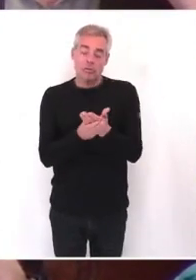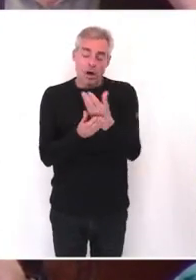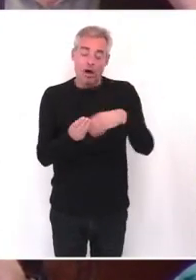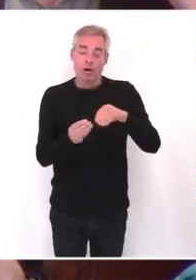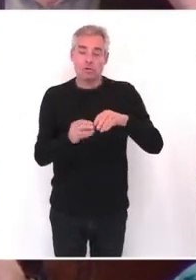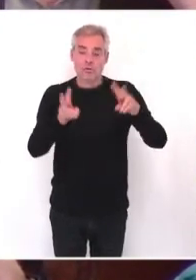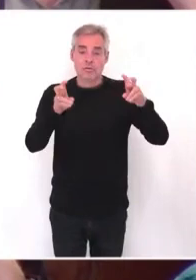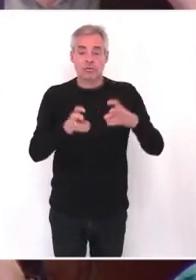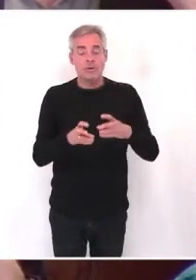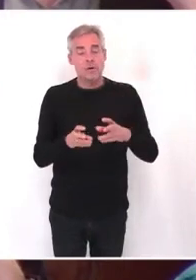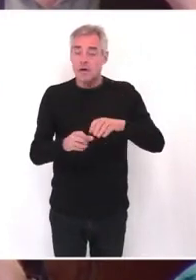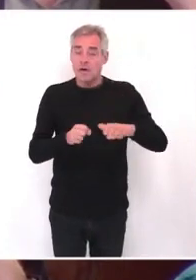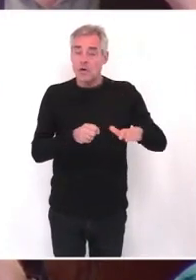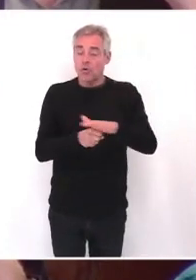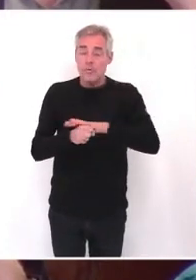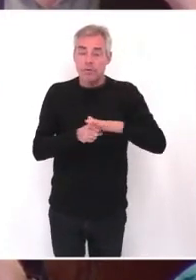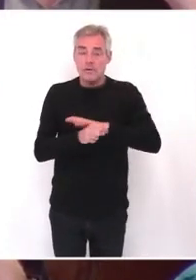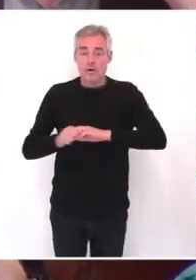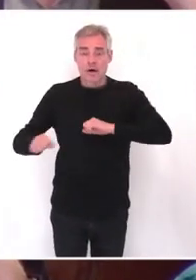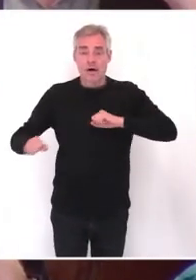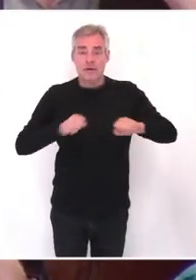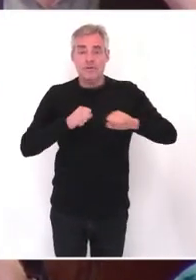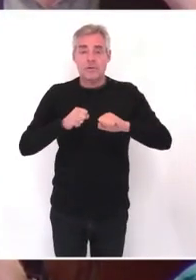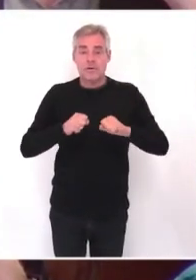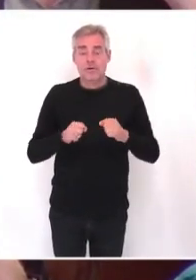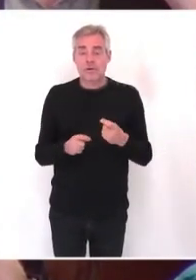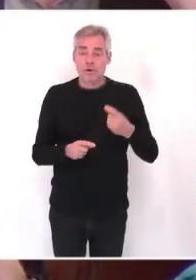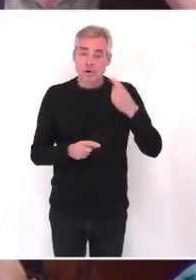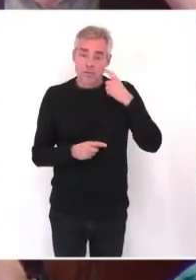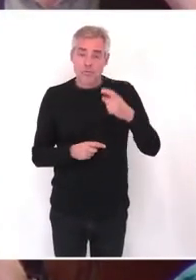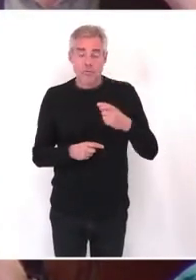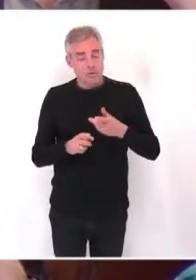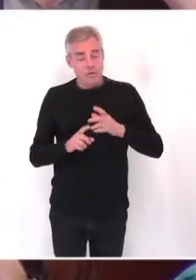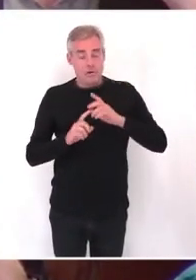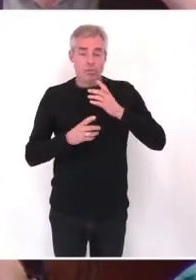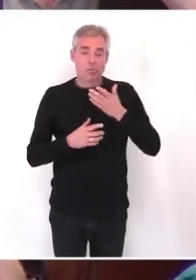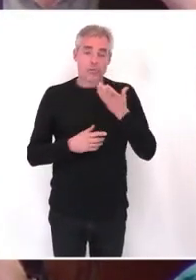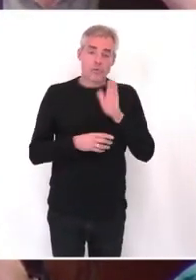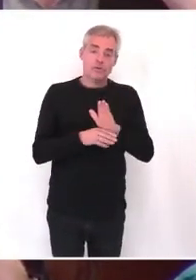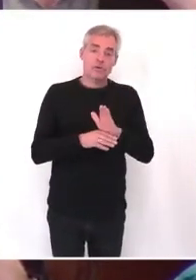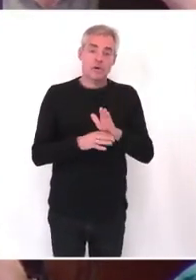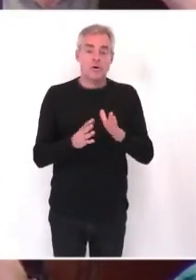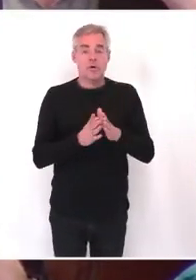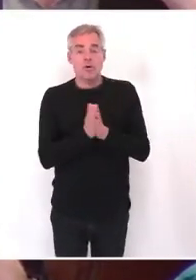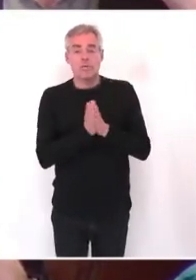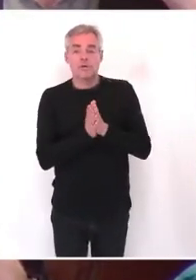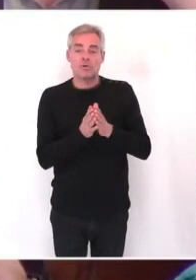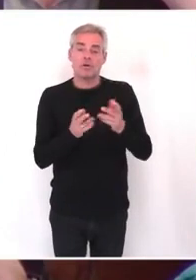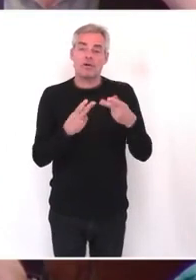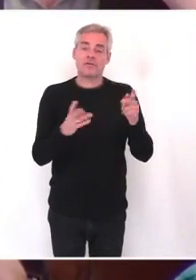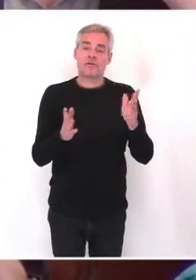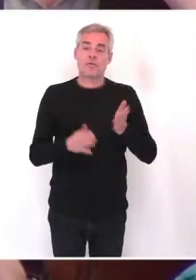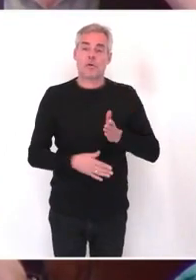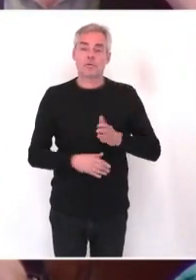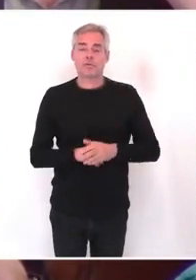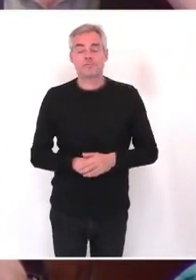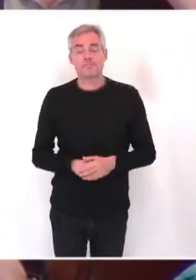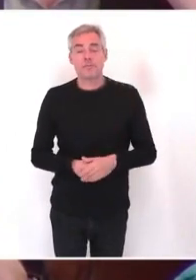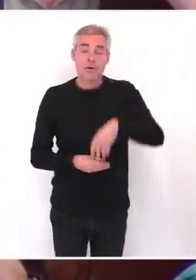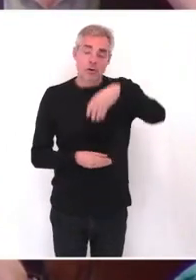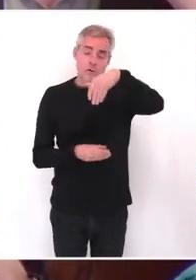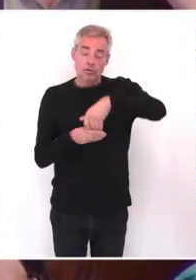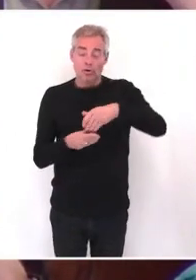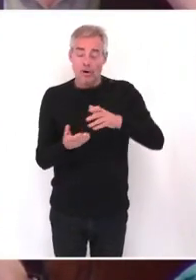des quartiers plus inclusifs et pleinement acteurs pour en affirmer l'ambition métropolitaine. À l'intérieur